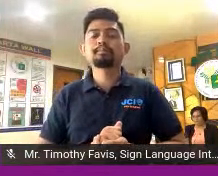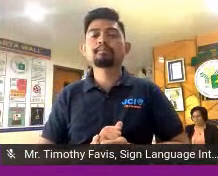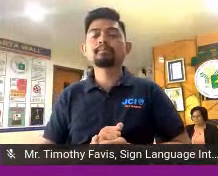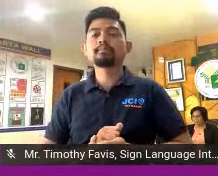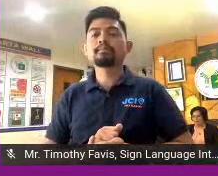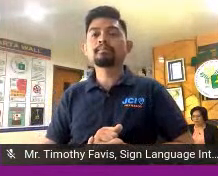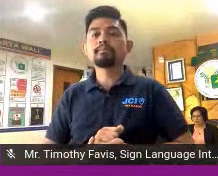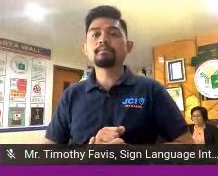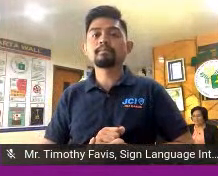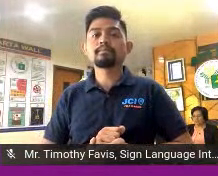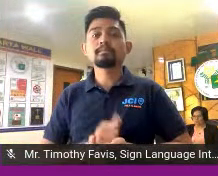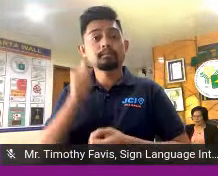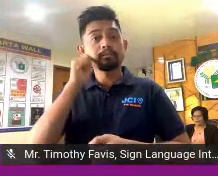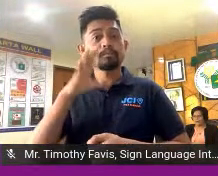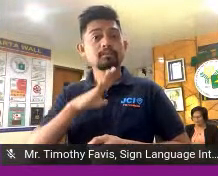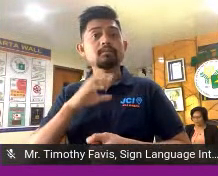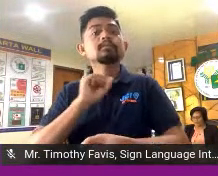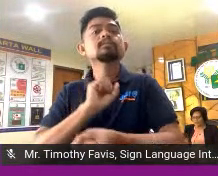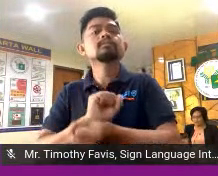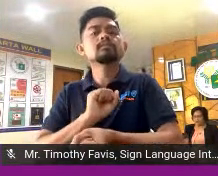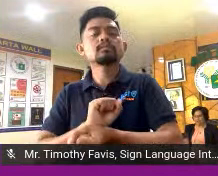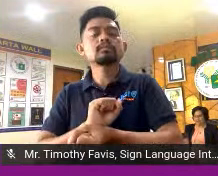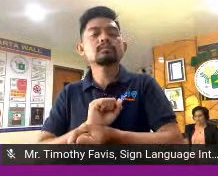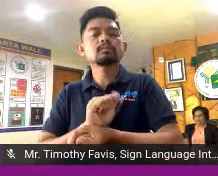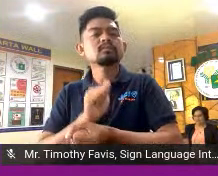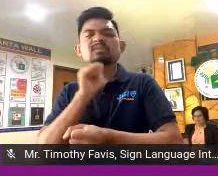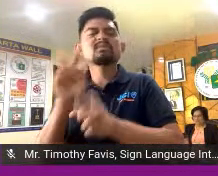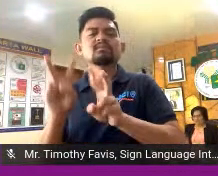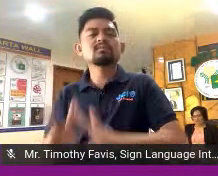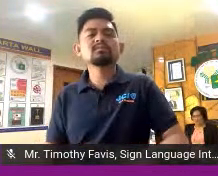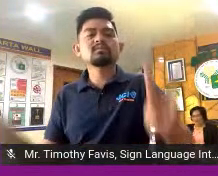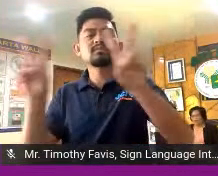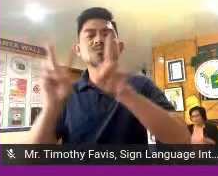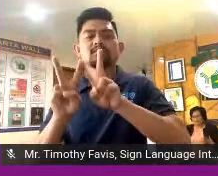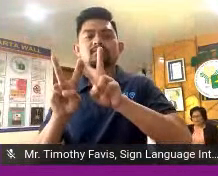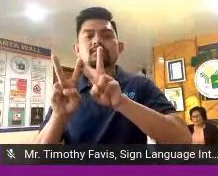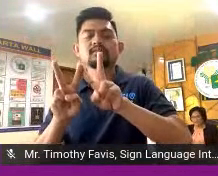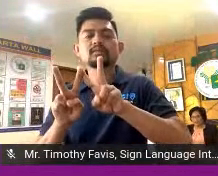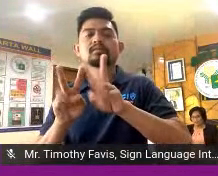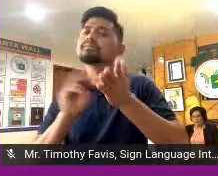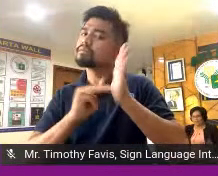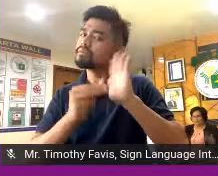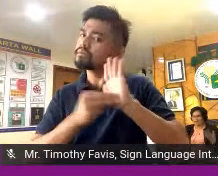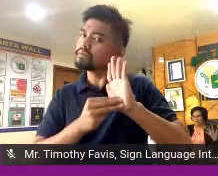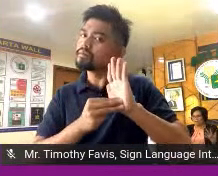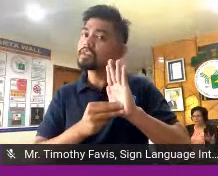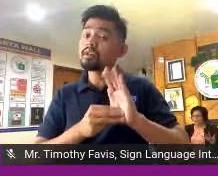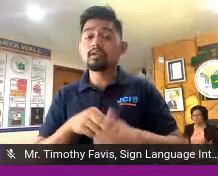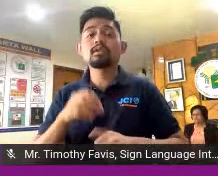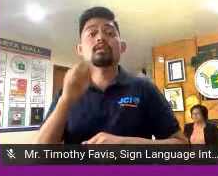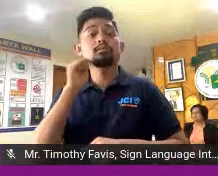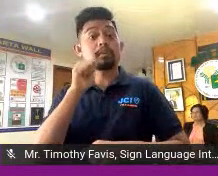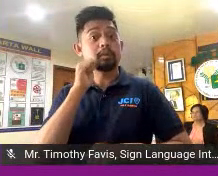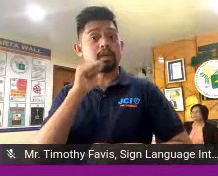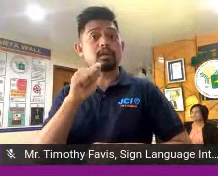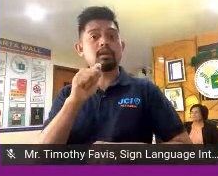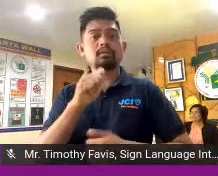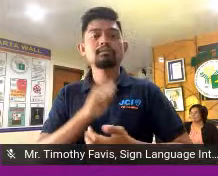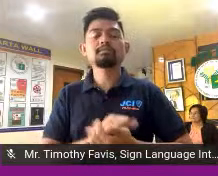po? Women's work not valued. Anong ibig sabihin nito?